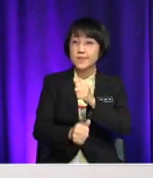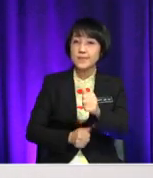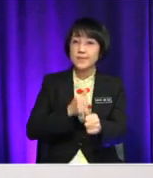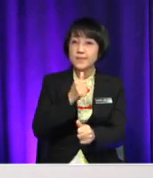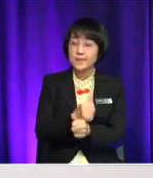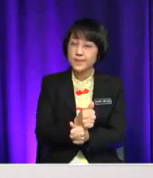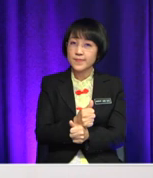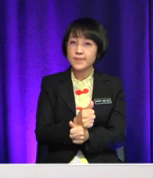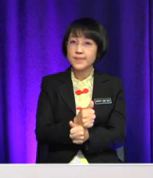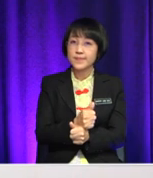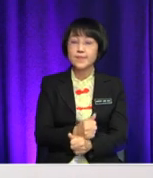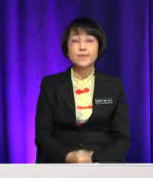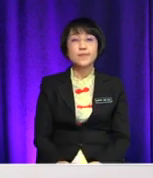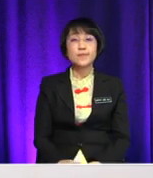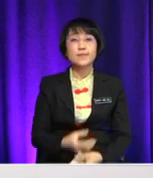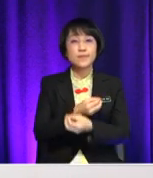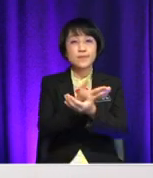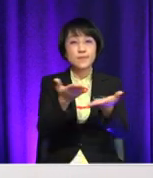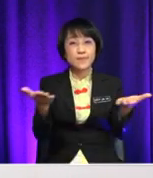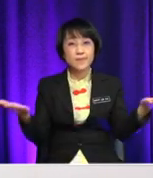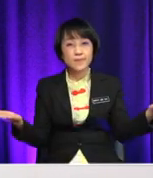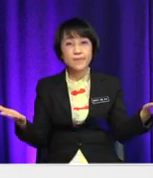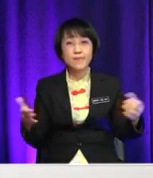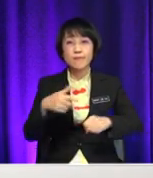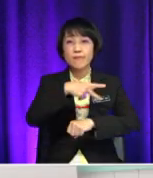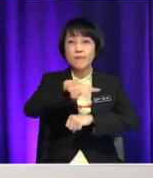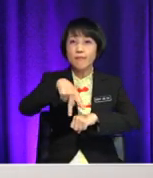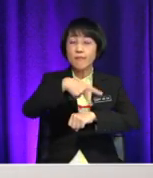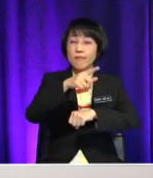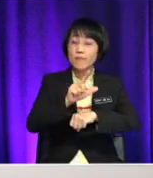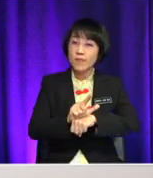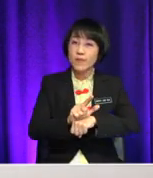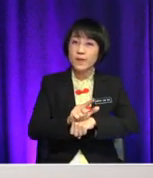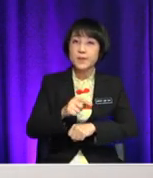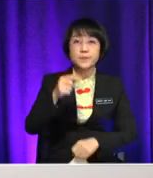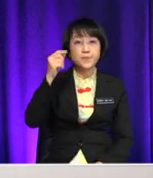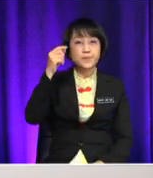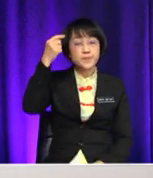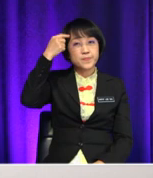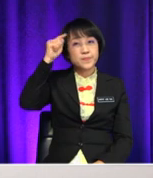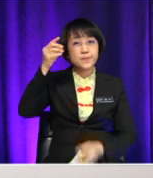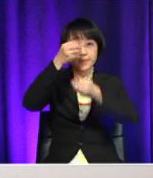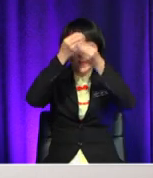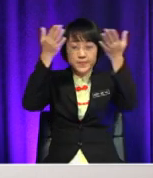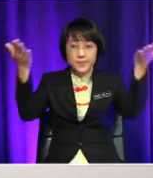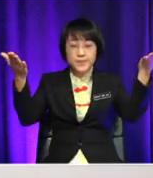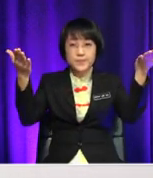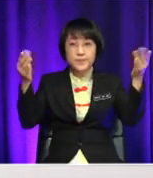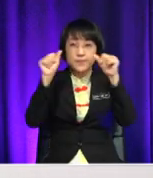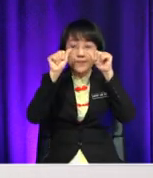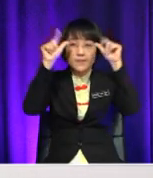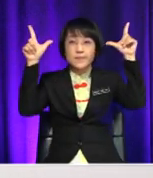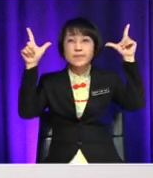dan hadir sekalian untuk memberi kesadaran berkaitan dengan kepentingan penjagaan kebersihan